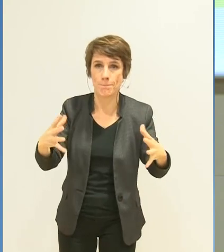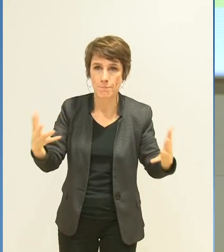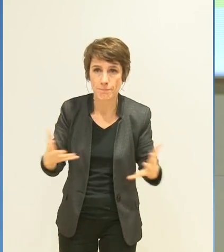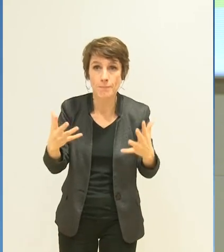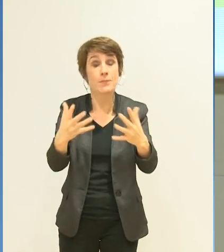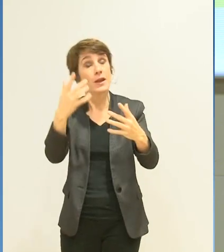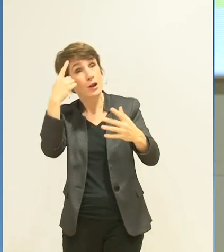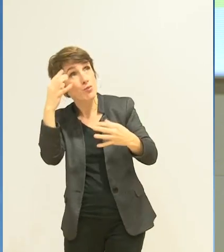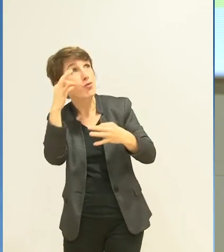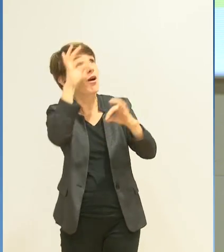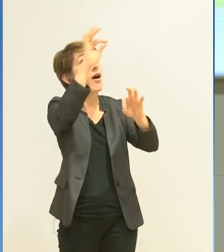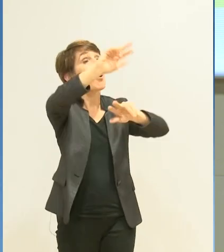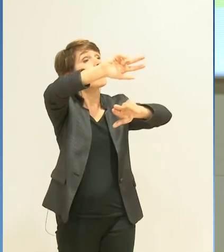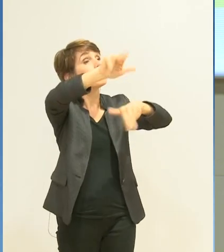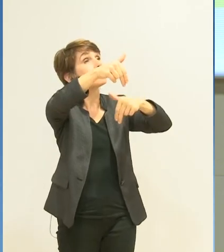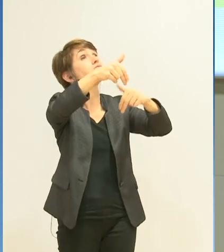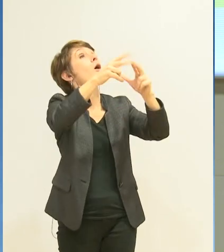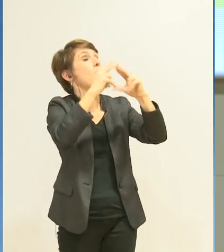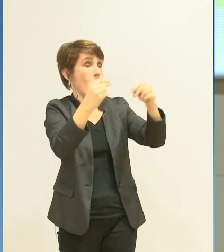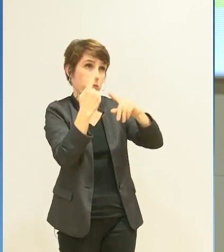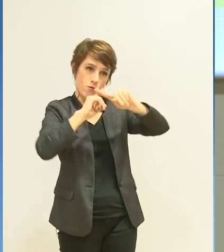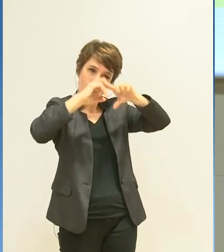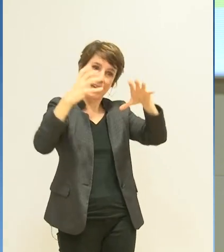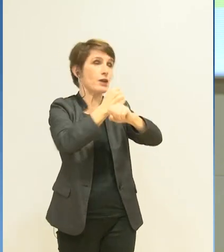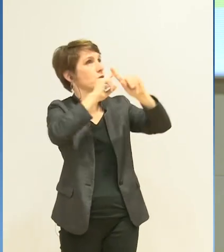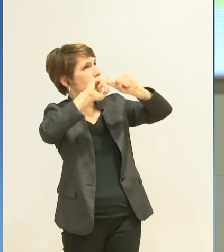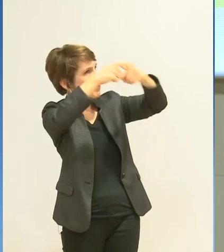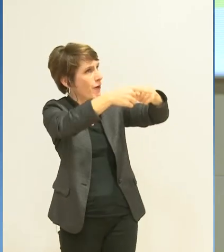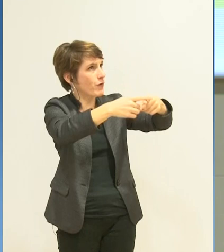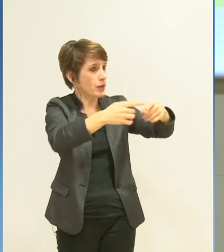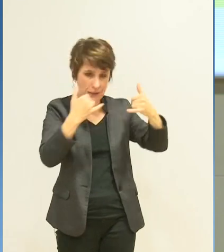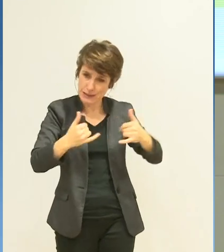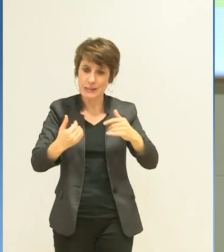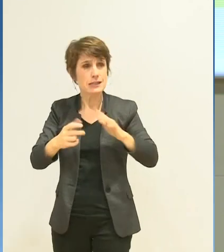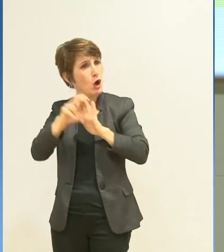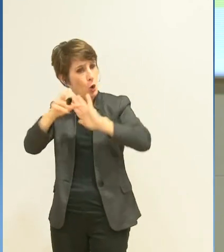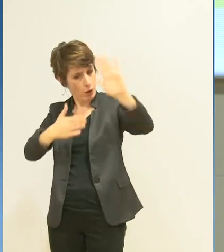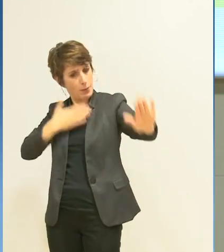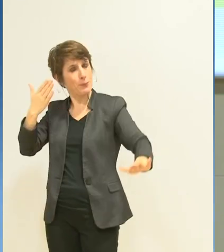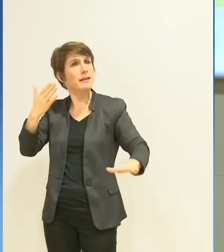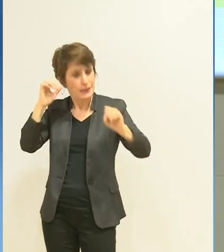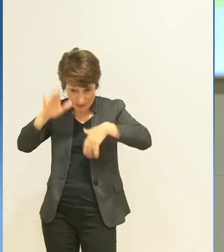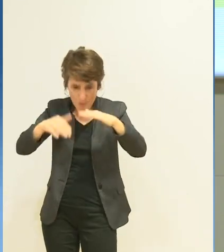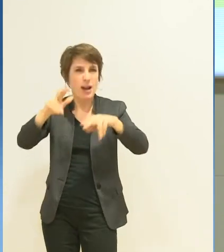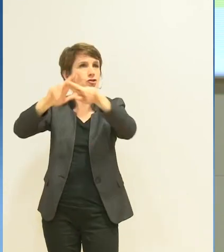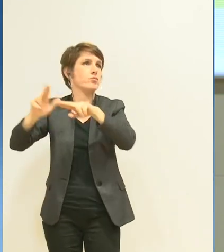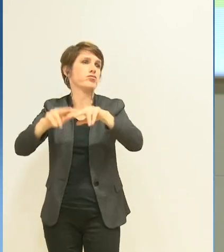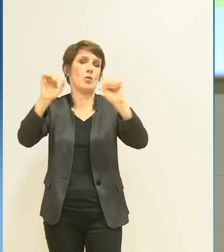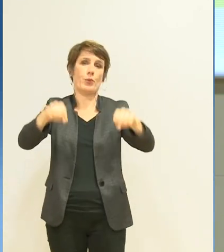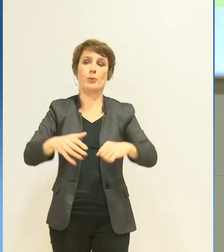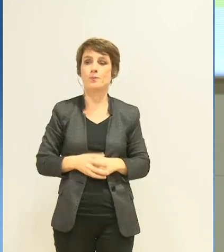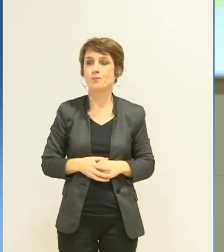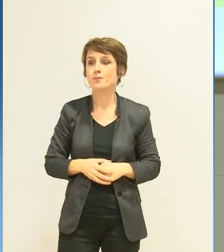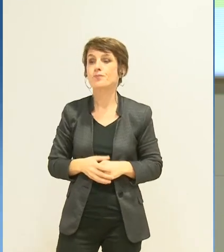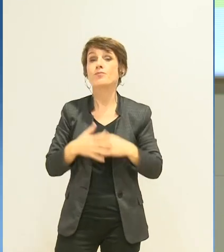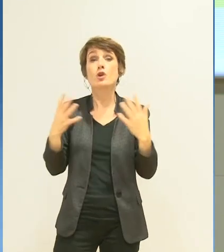nous puissions effectivement faire la démonstration que ce cette spécificité grenobloise fonctionne je met maintenant à délibération